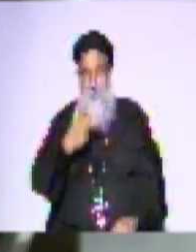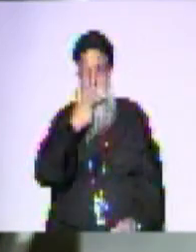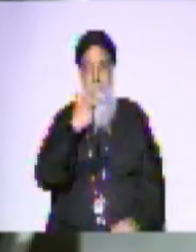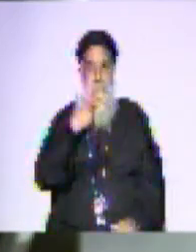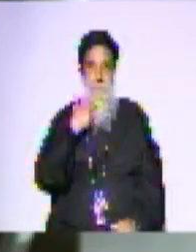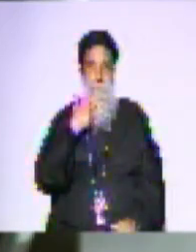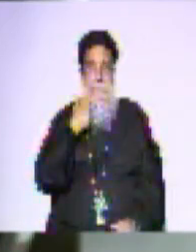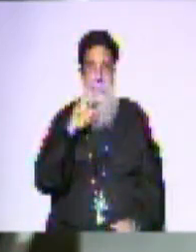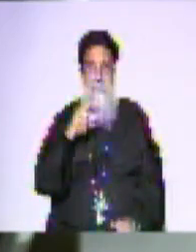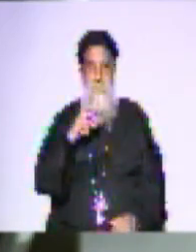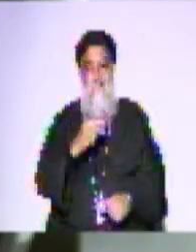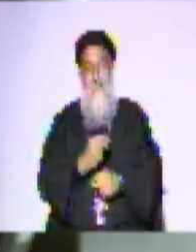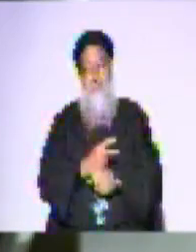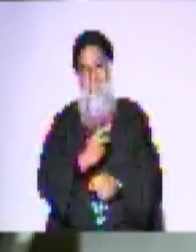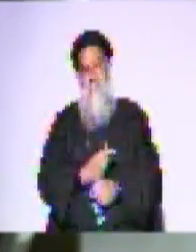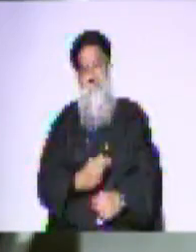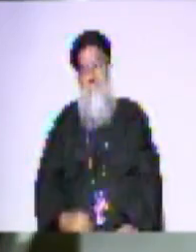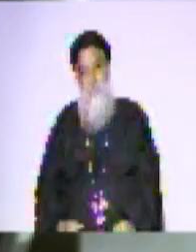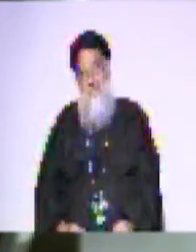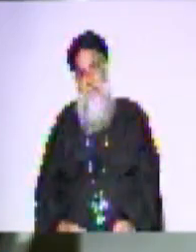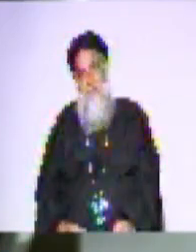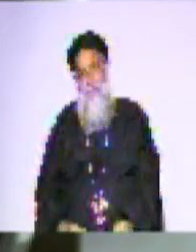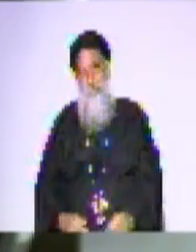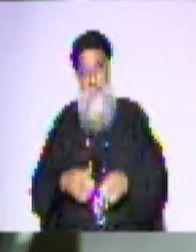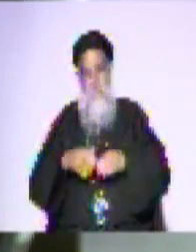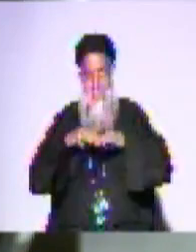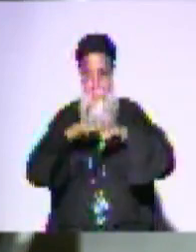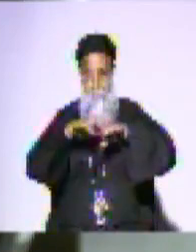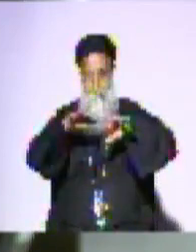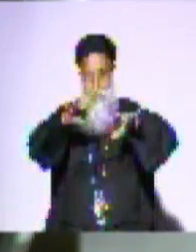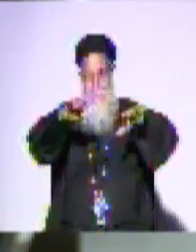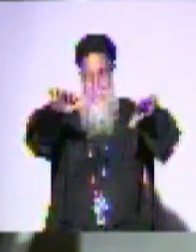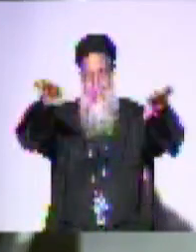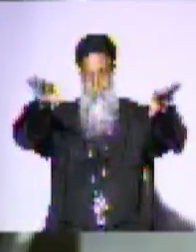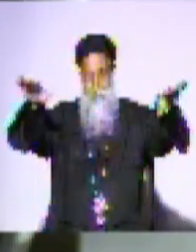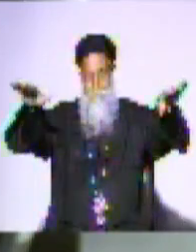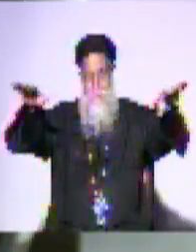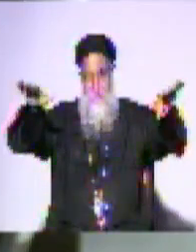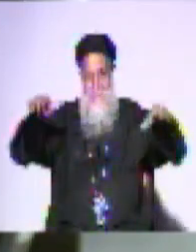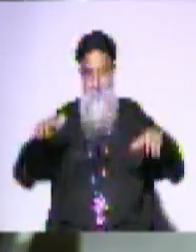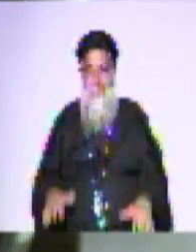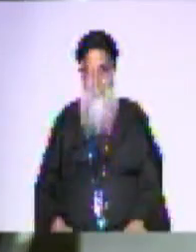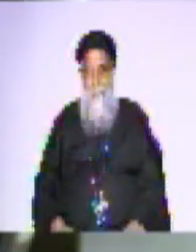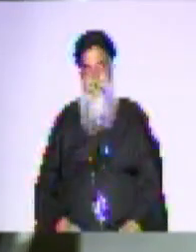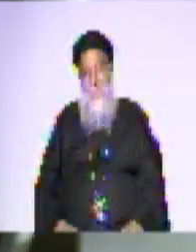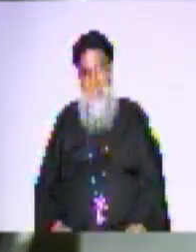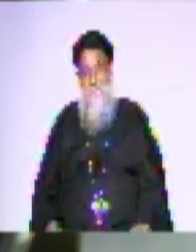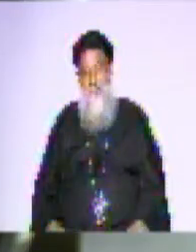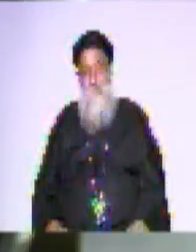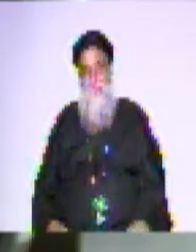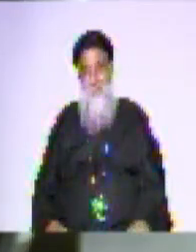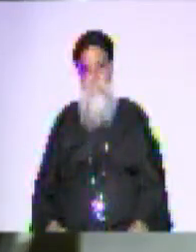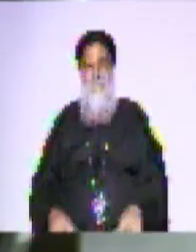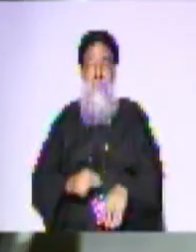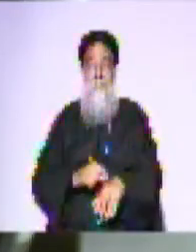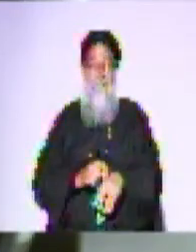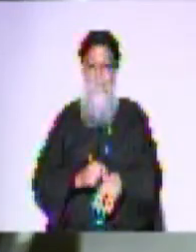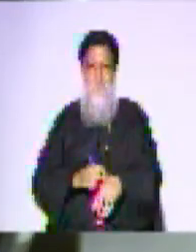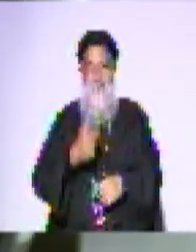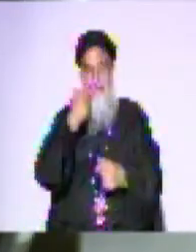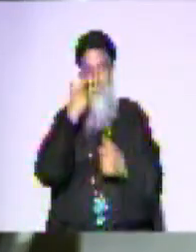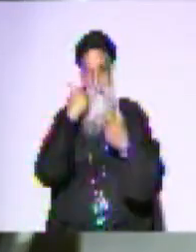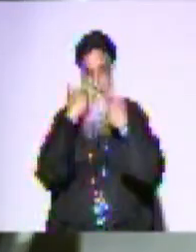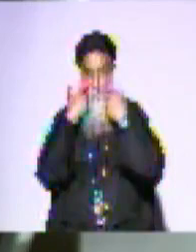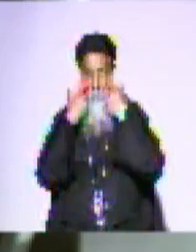أو خاطي هتبقى فضيحة يعني. فالإنسان لازم ياخد باله